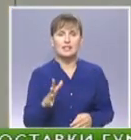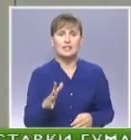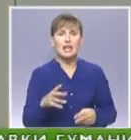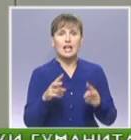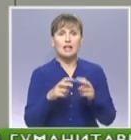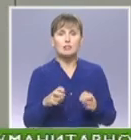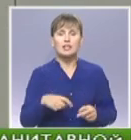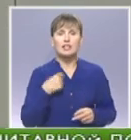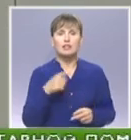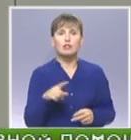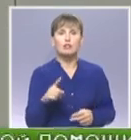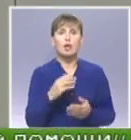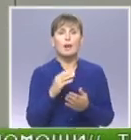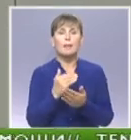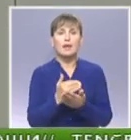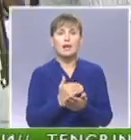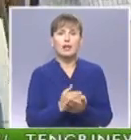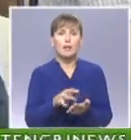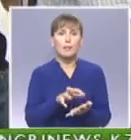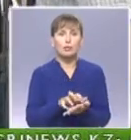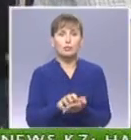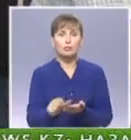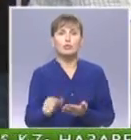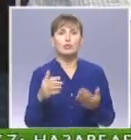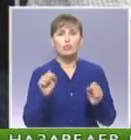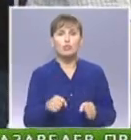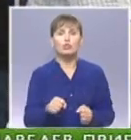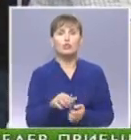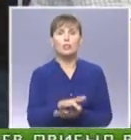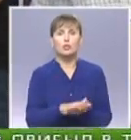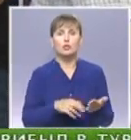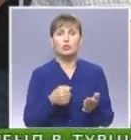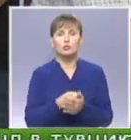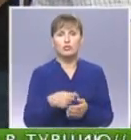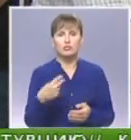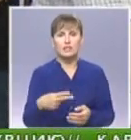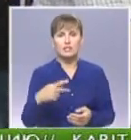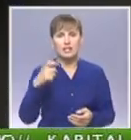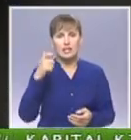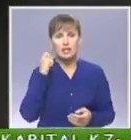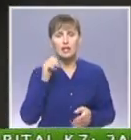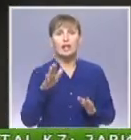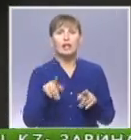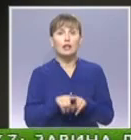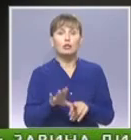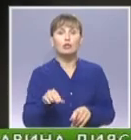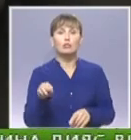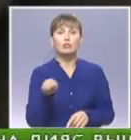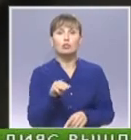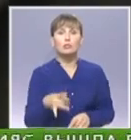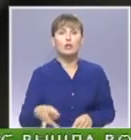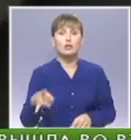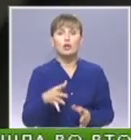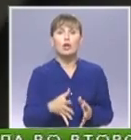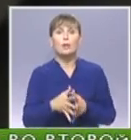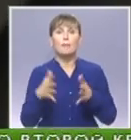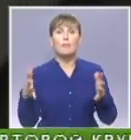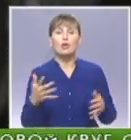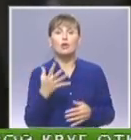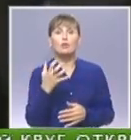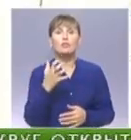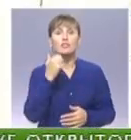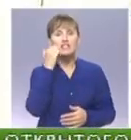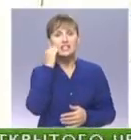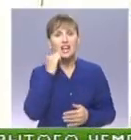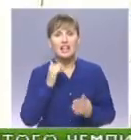Эксперты отмечают, программа по сносу ветхого жилья может продолжаться до 20 лет. Так, только в Турксибском районе насчитывается более 500 ветхих